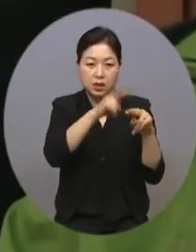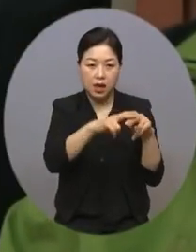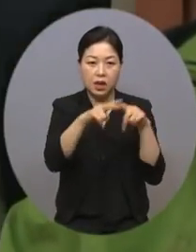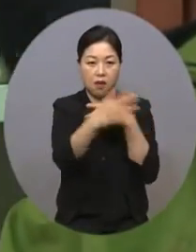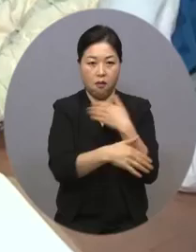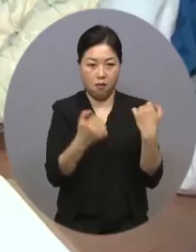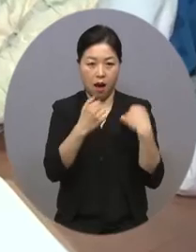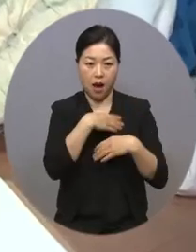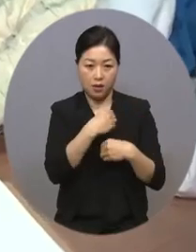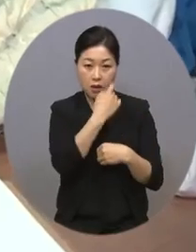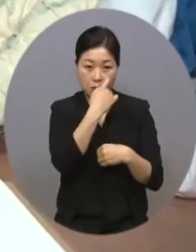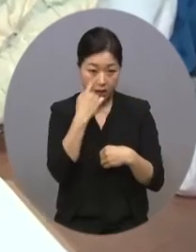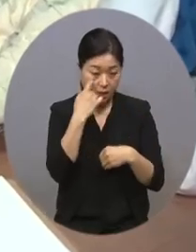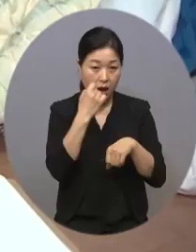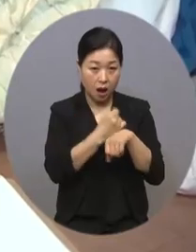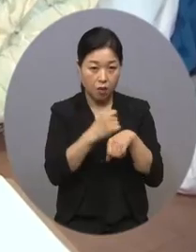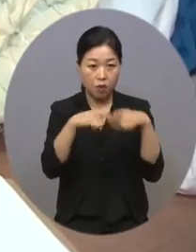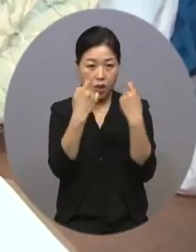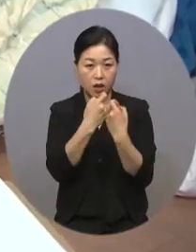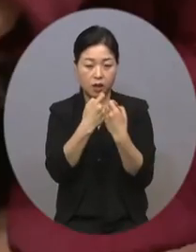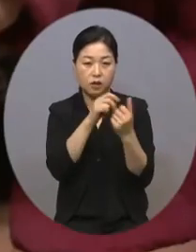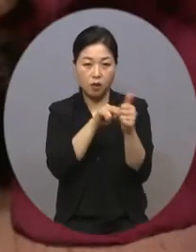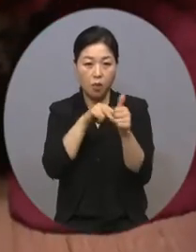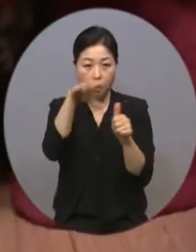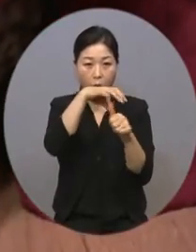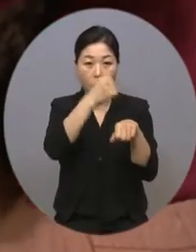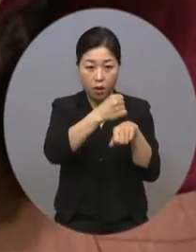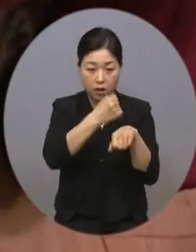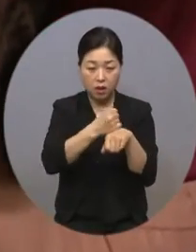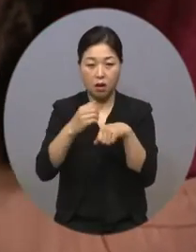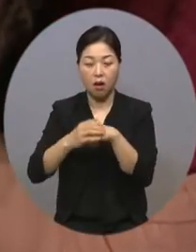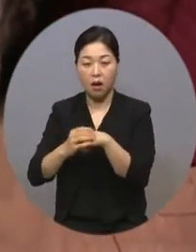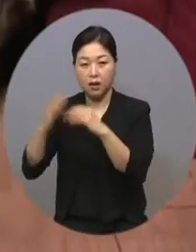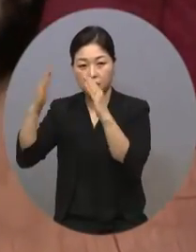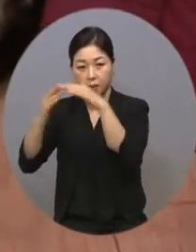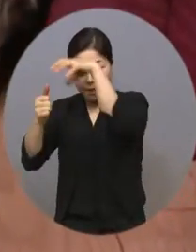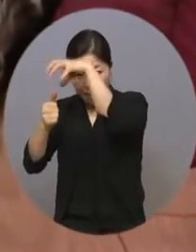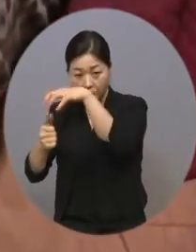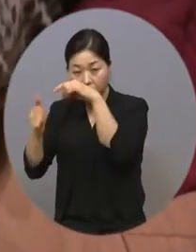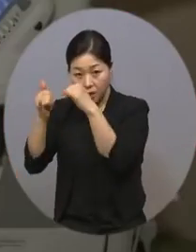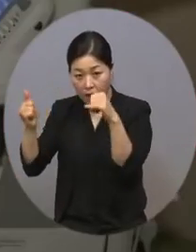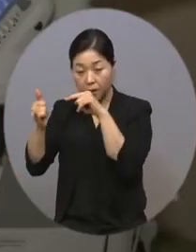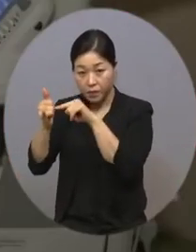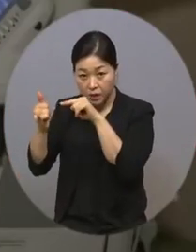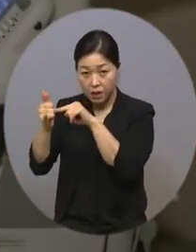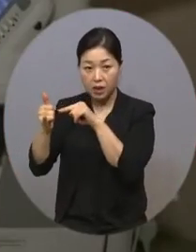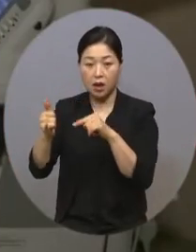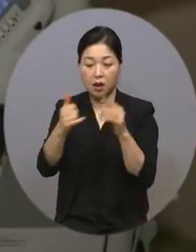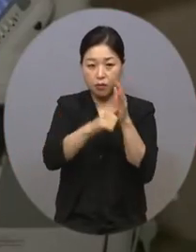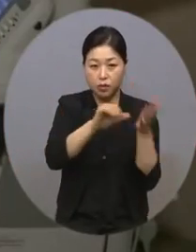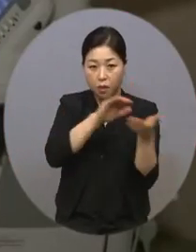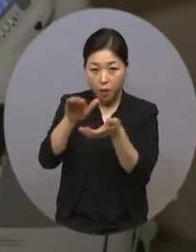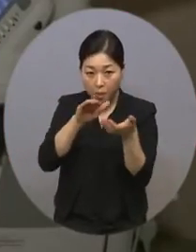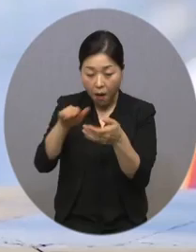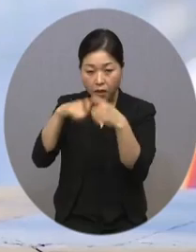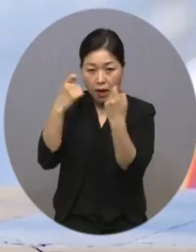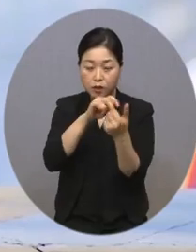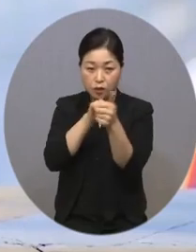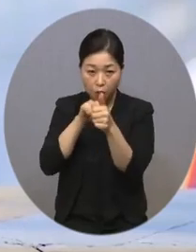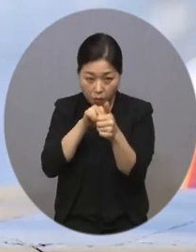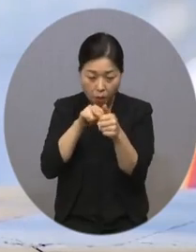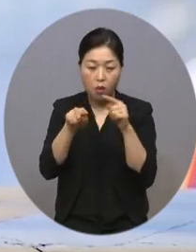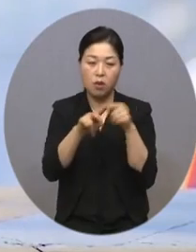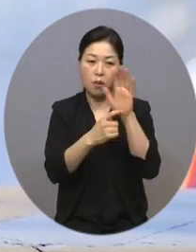개인정보 보고 교육을 실시해 재택 치료자 등 개인정보 유출을 방지할 예정입니다 복지 tv 뉴스